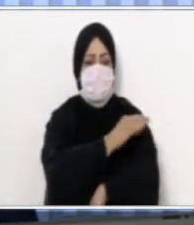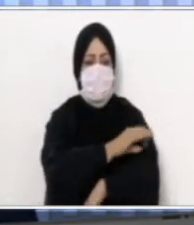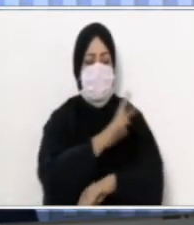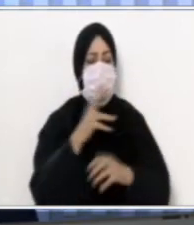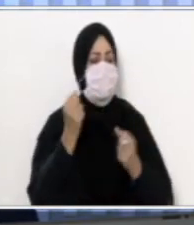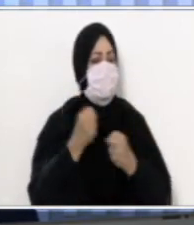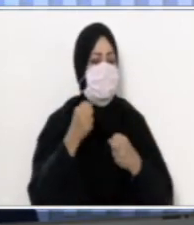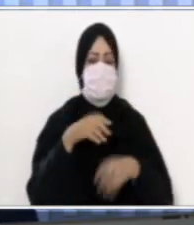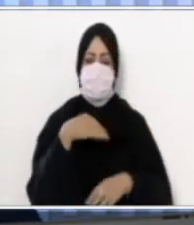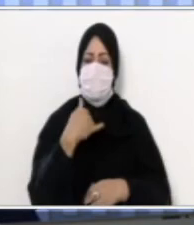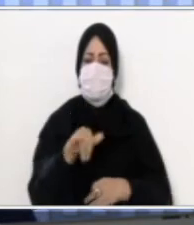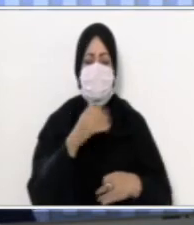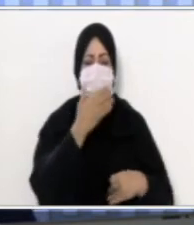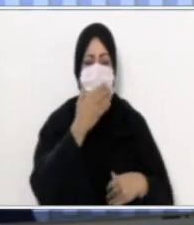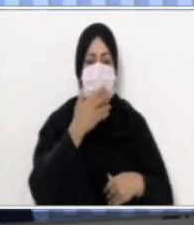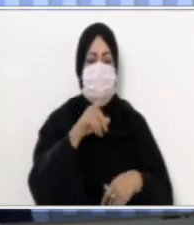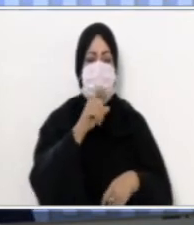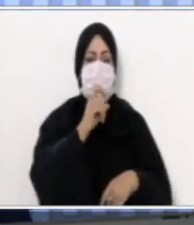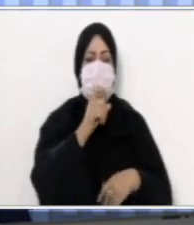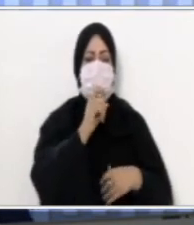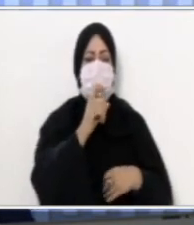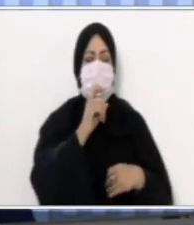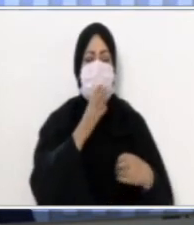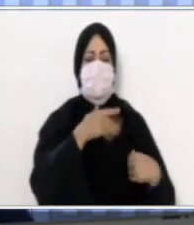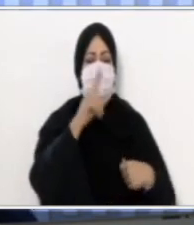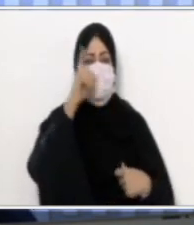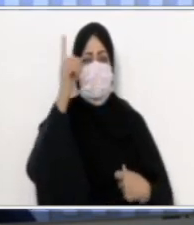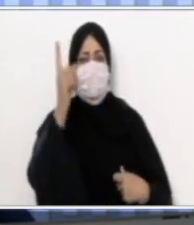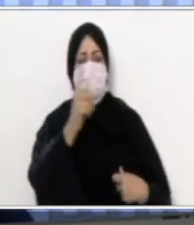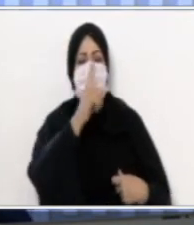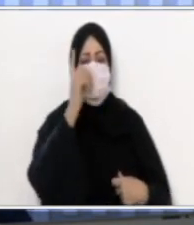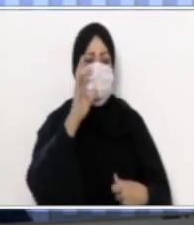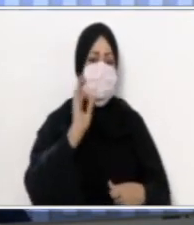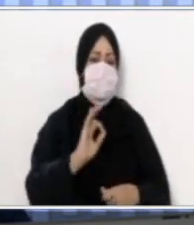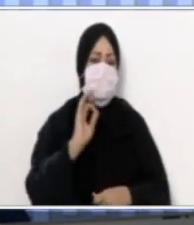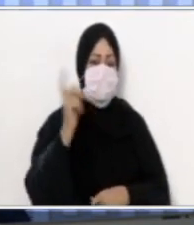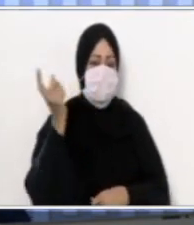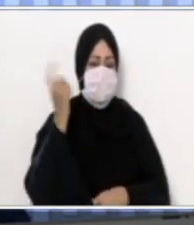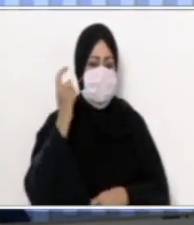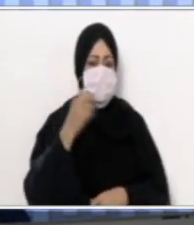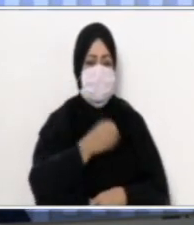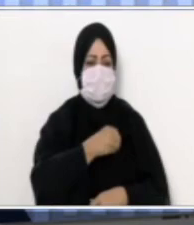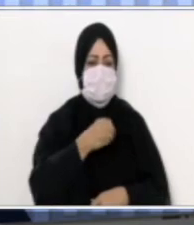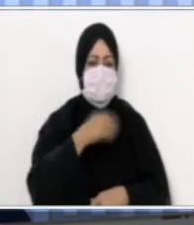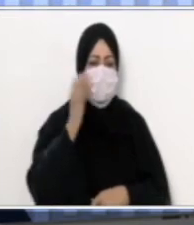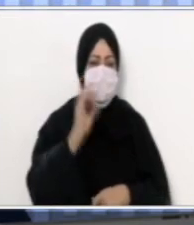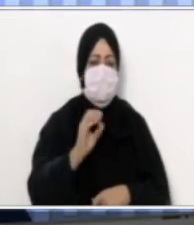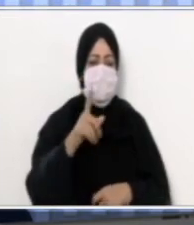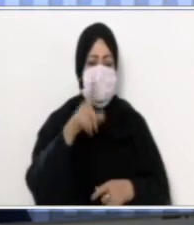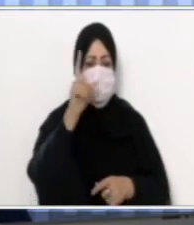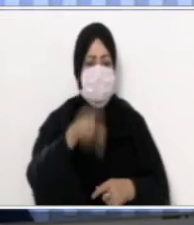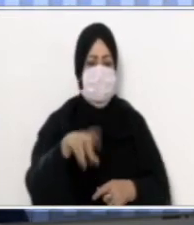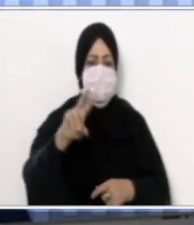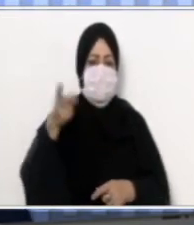شديد، أو يخبرك دكتور ثقة على حالتك أنت مش على عموم اللي سكرة 13 ما يصيمش،